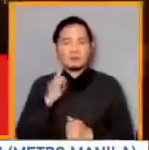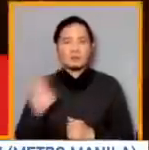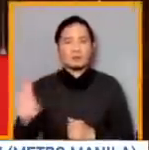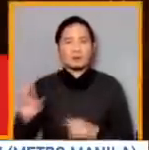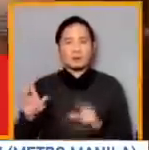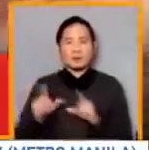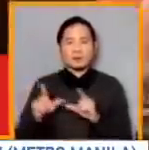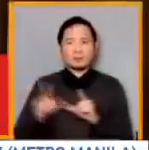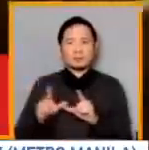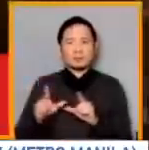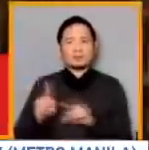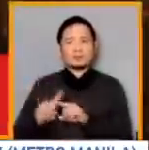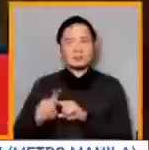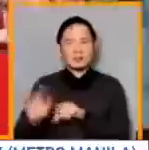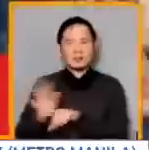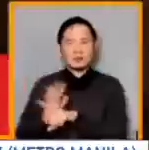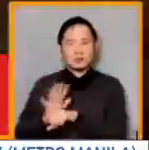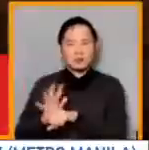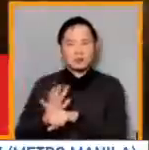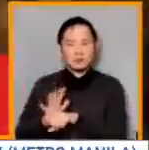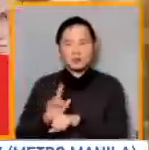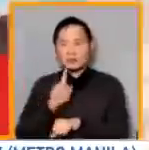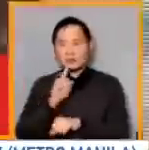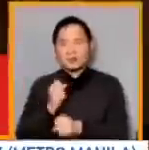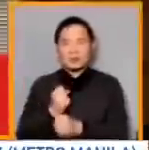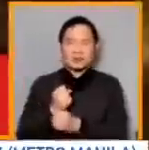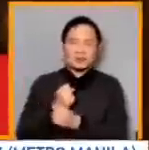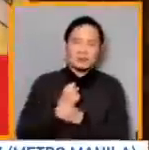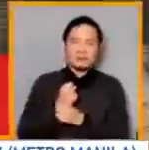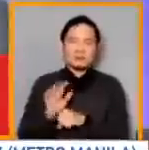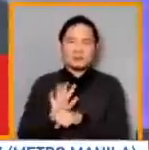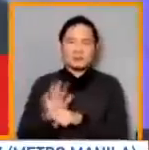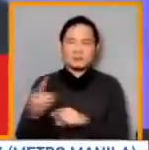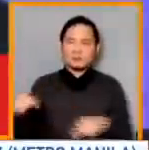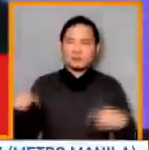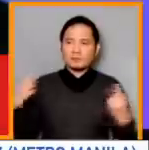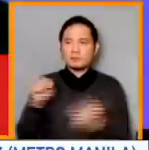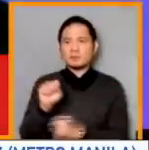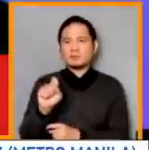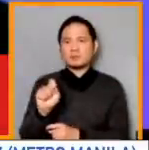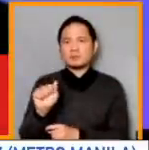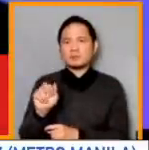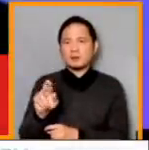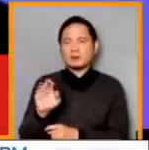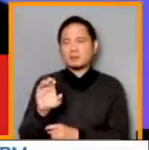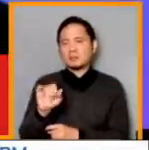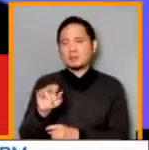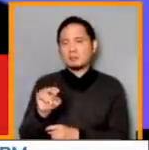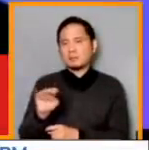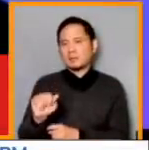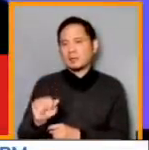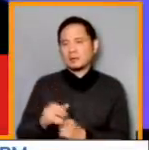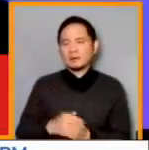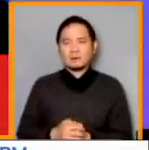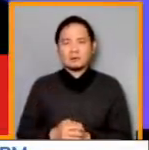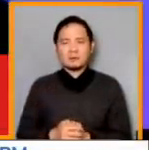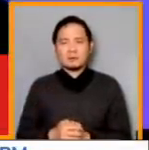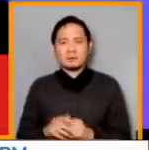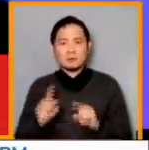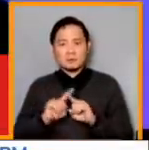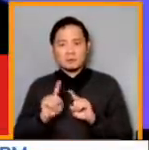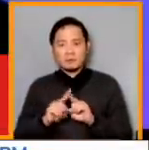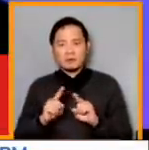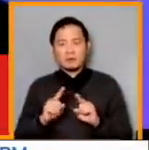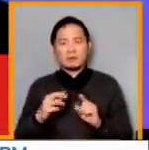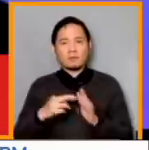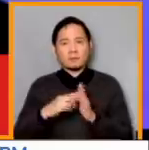pili at pinakaminahal na pelikula ng Star Cinema. Dumalo ang mga opisyal ng Kapuso Network na sina